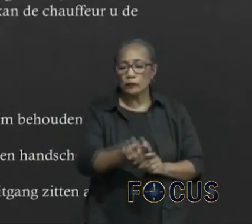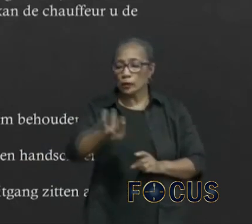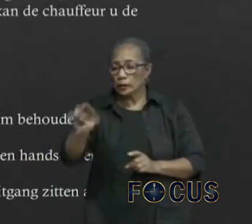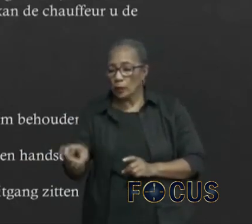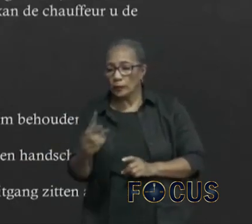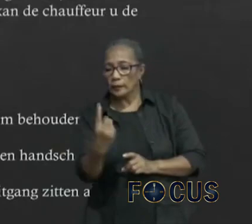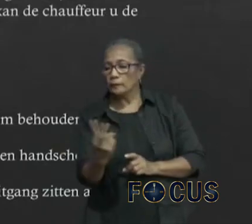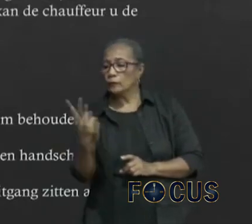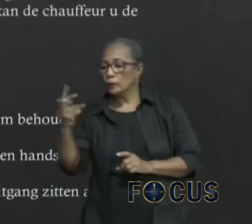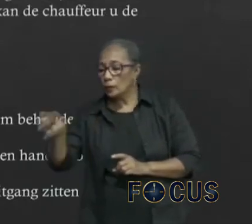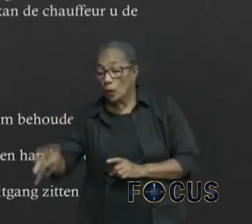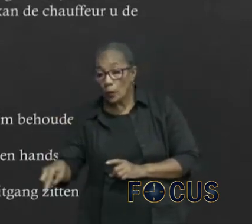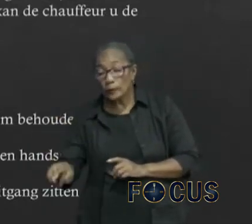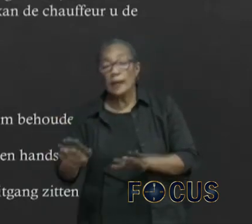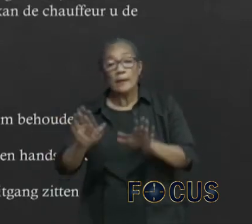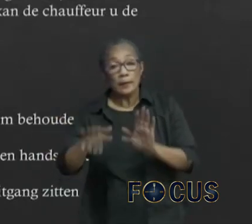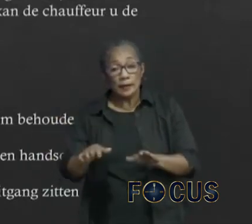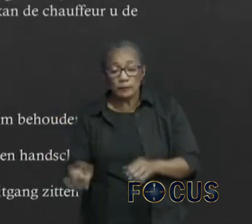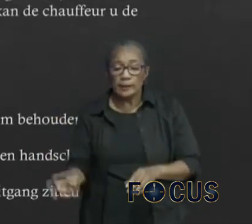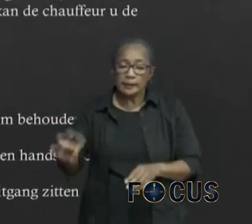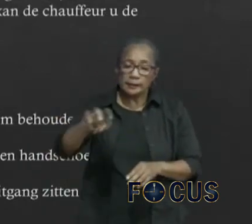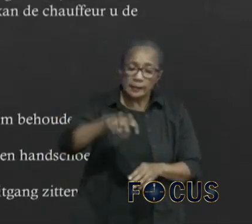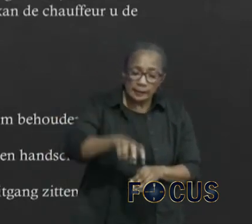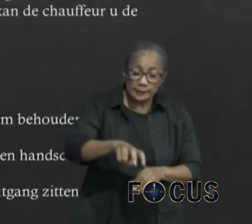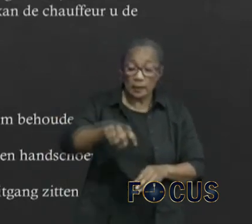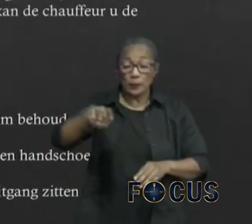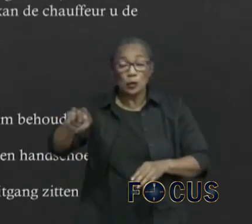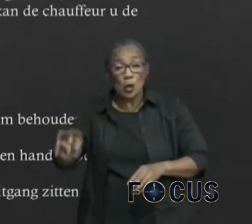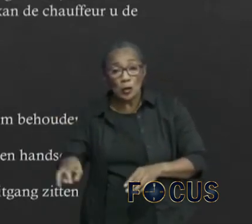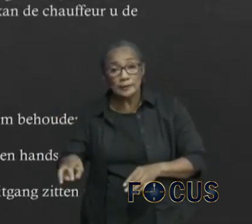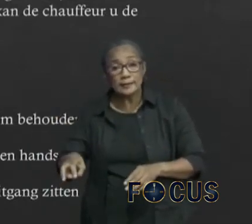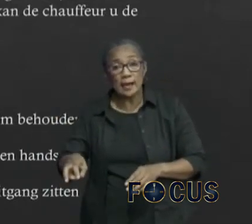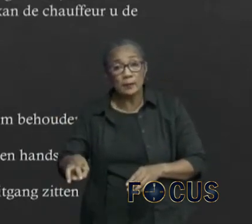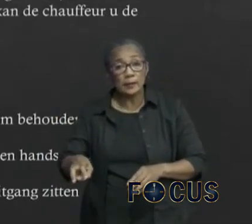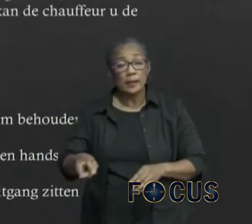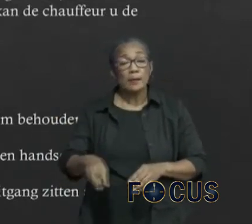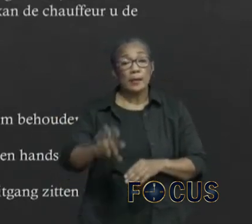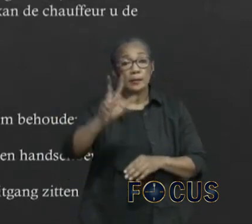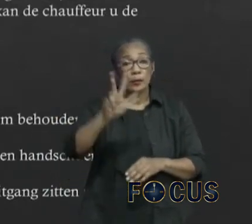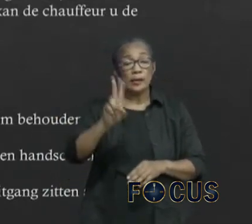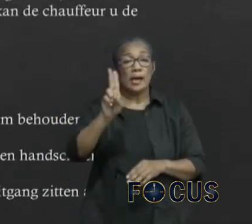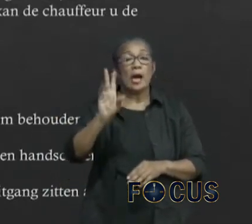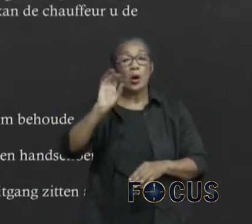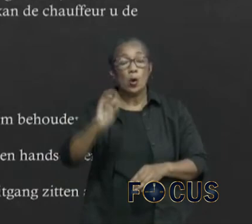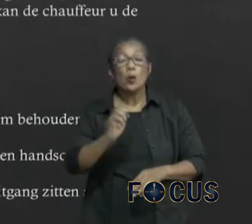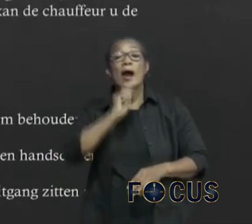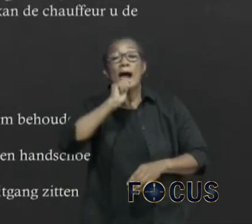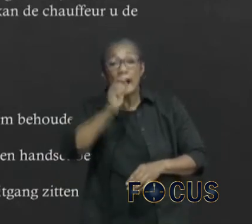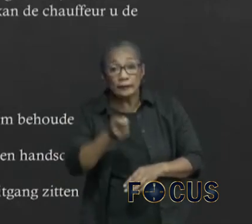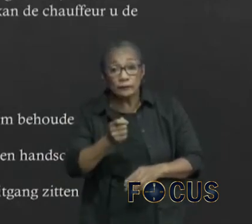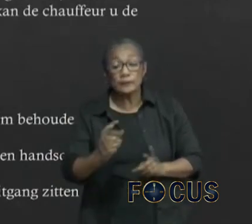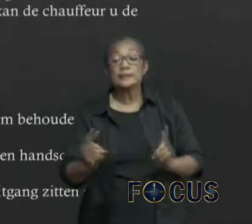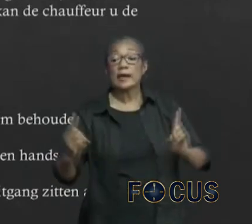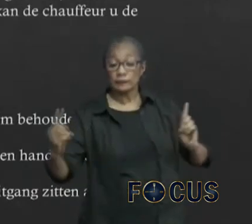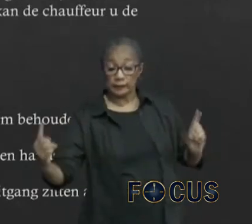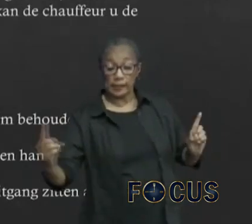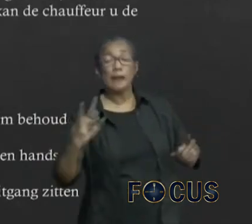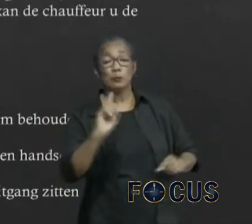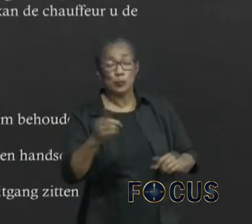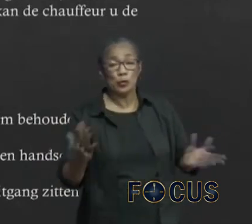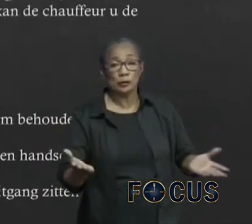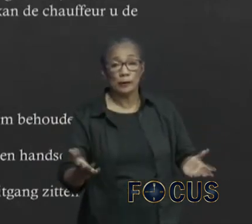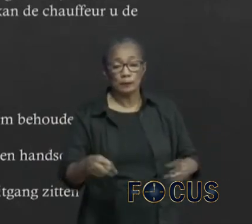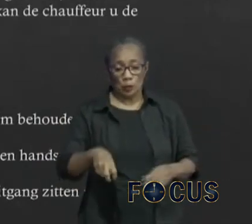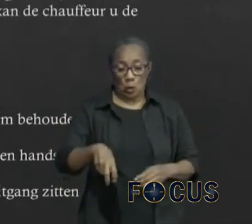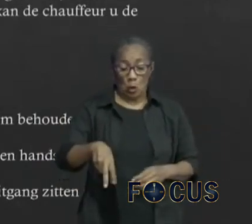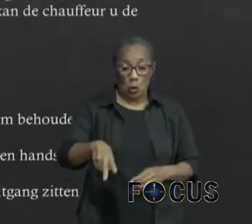uit. Blijf bij het instappen en uitstappen minstens de door de WHO geadviseerde afstand van elkaar te houden.